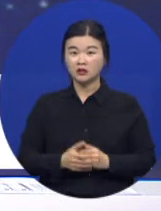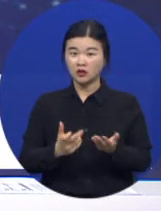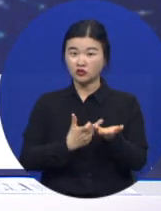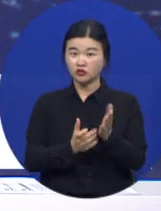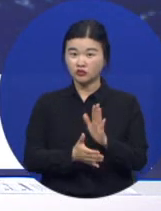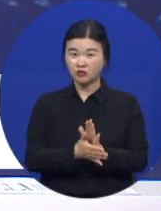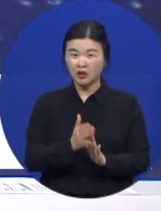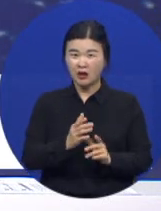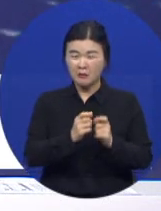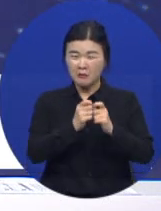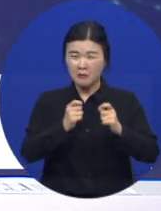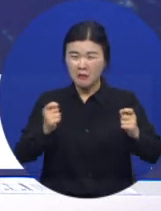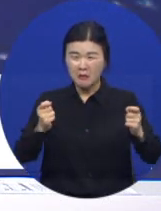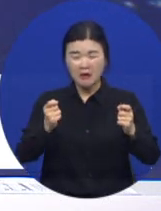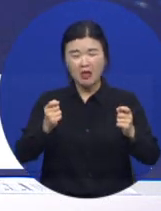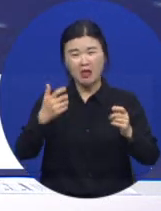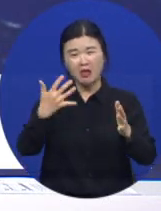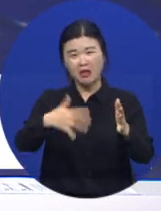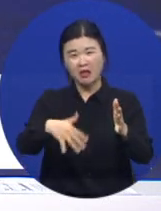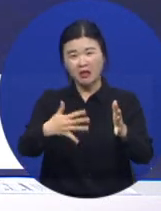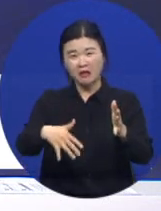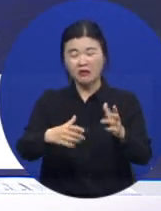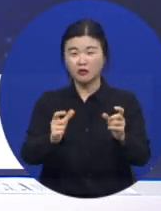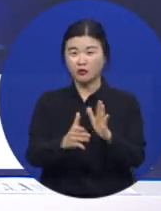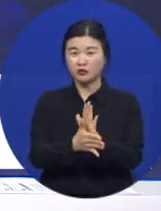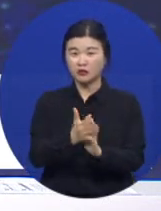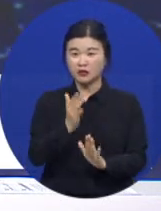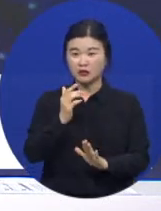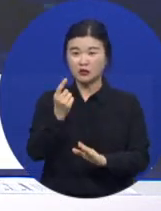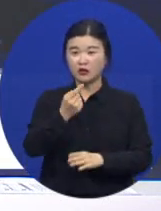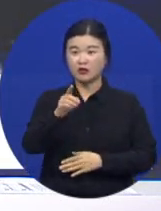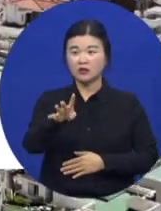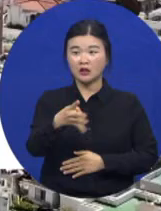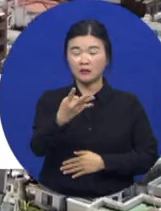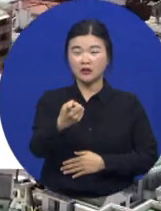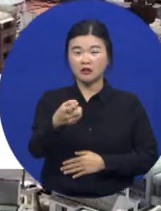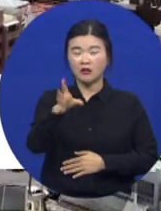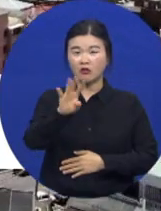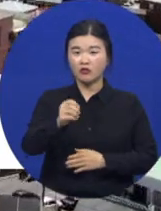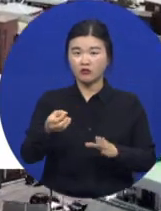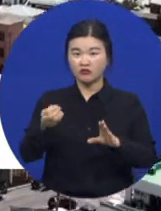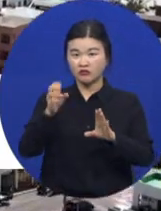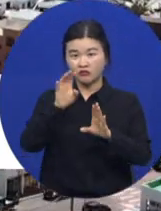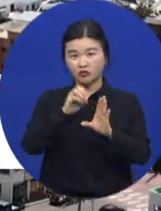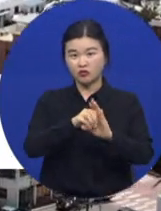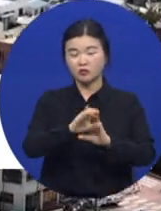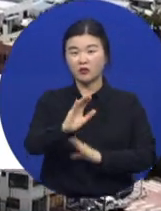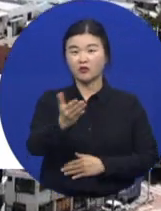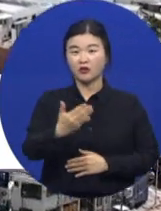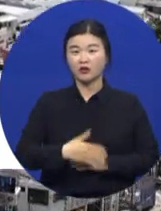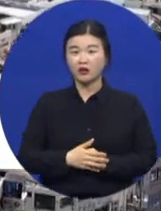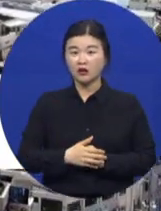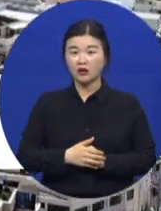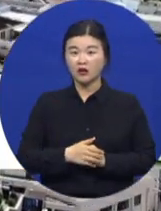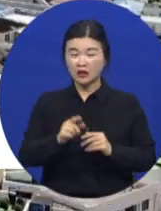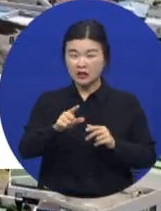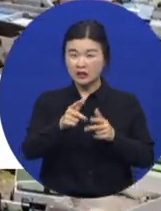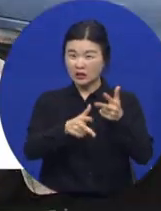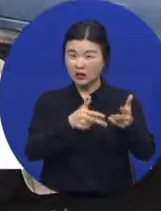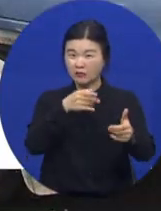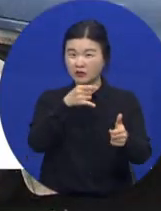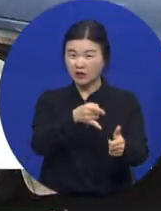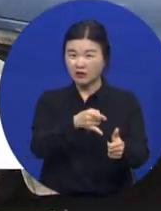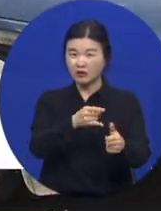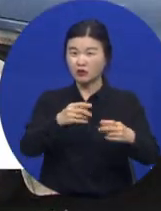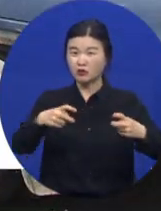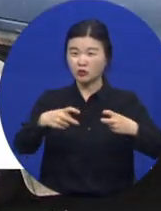제주시는 장기 미집행 도시계획 시설 해소 사업에 올해 예산 1,414억 원을 투입합니다. 사업 대상은